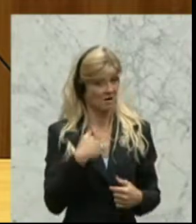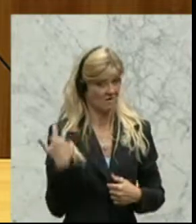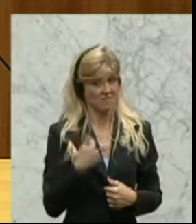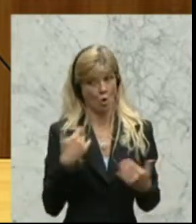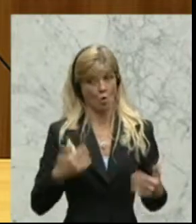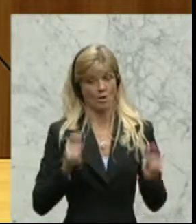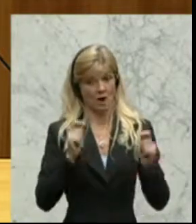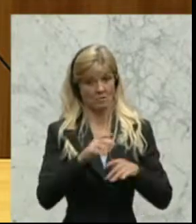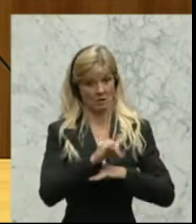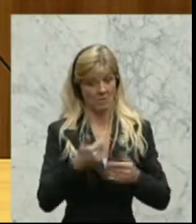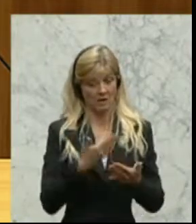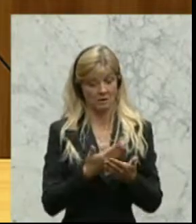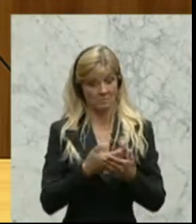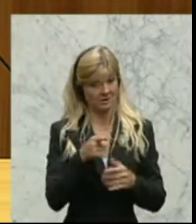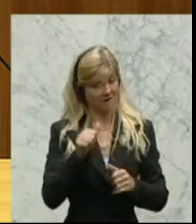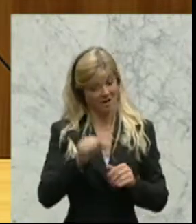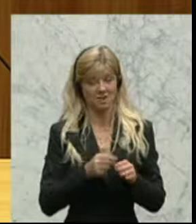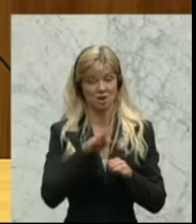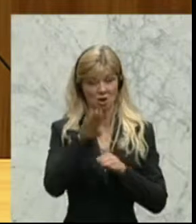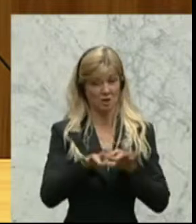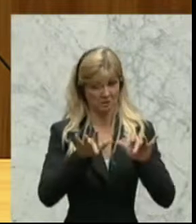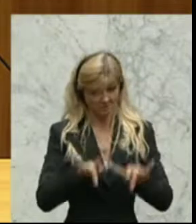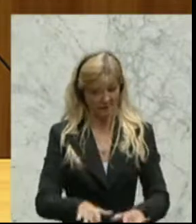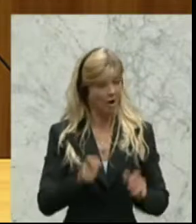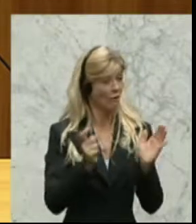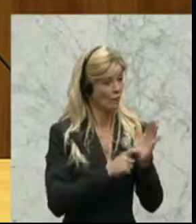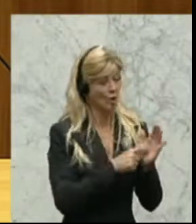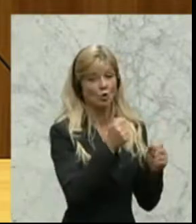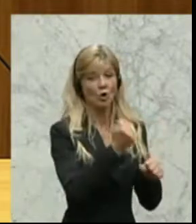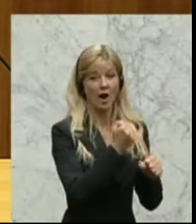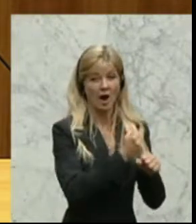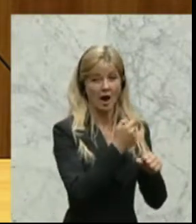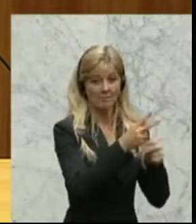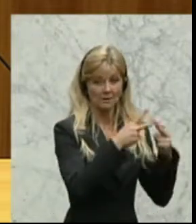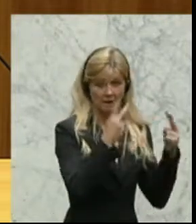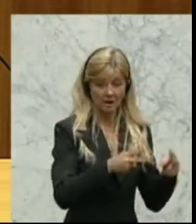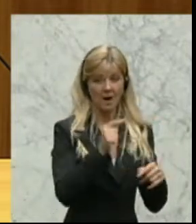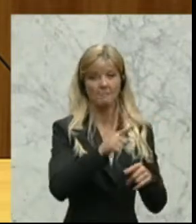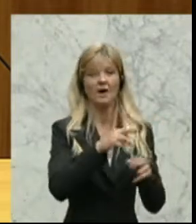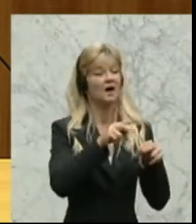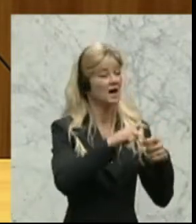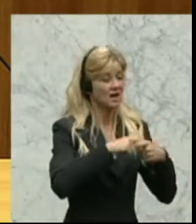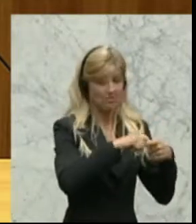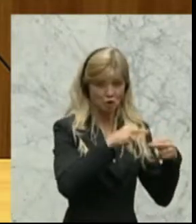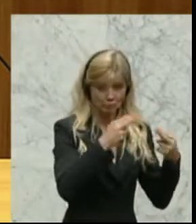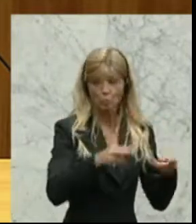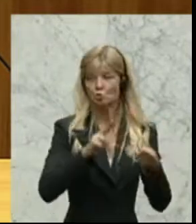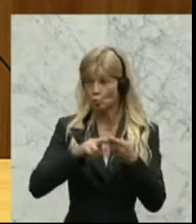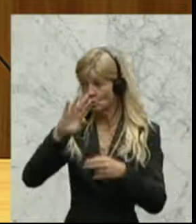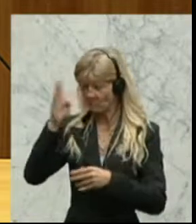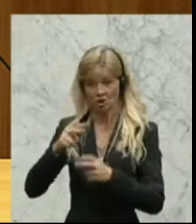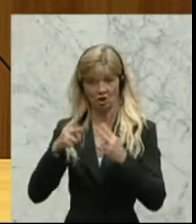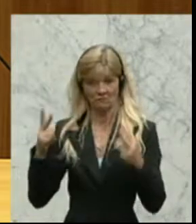der Arbeiterkammer, des Gewerkschaftsbundes und der Wirtschaftskammer wäre. Und zu dieser Abstimmung wird es eine namentliche Abstimmung geben. Und dann bin ich gespannt,